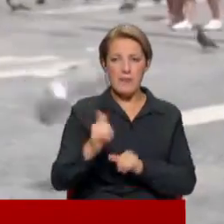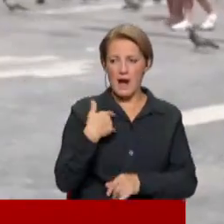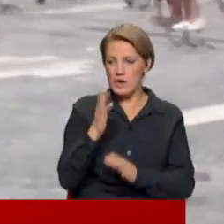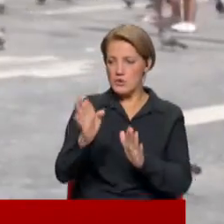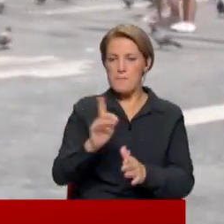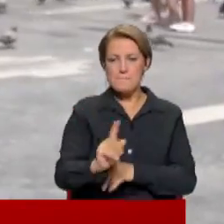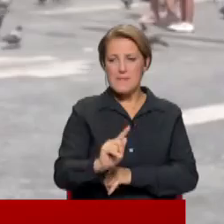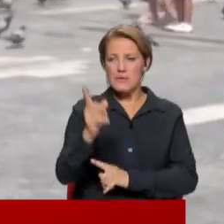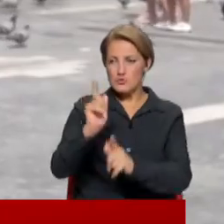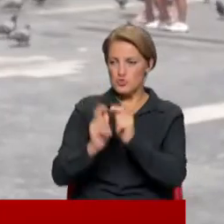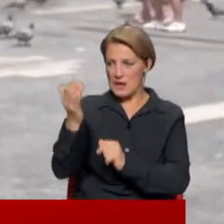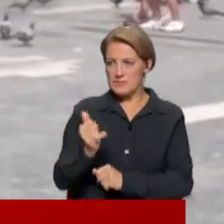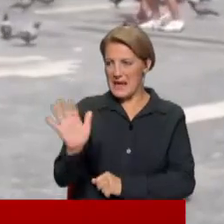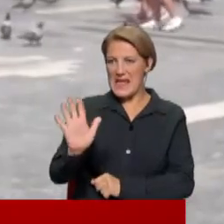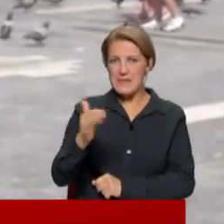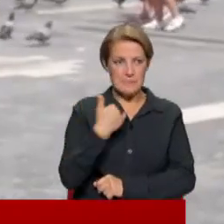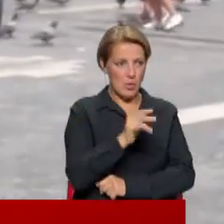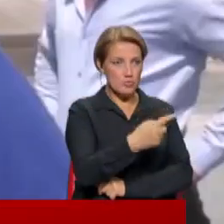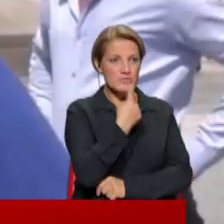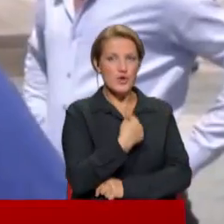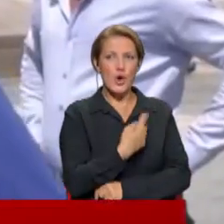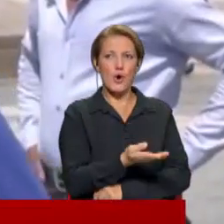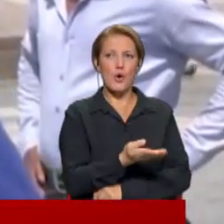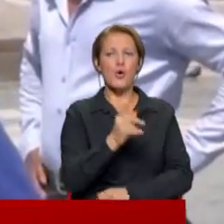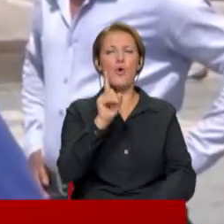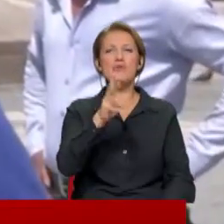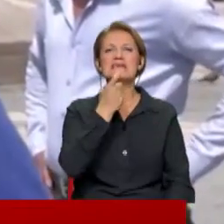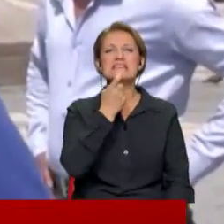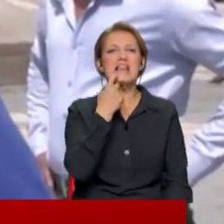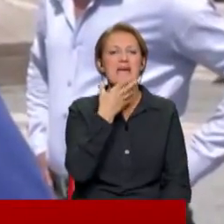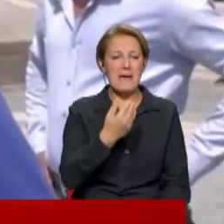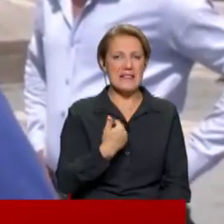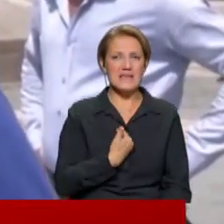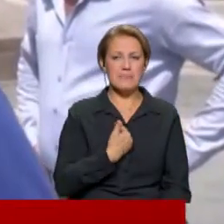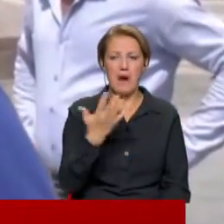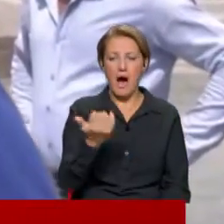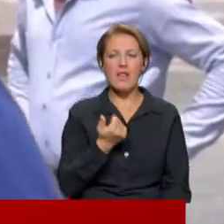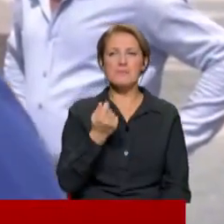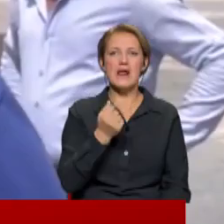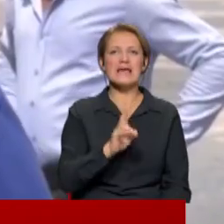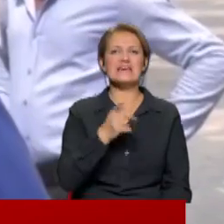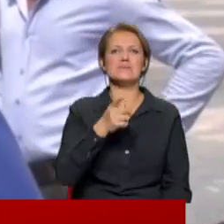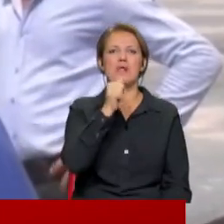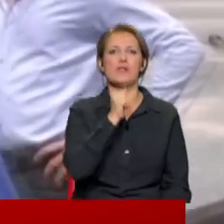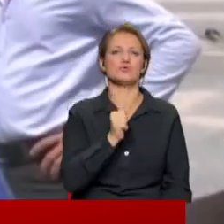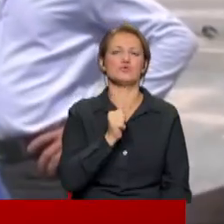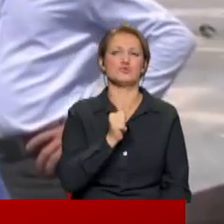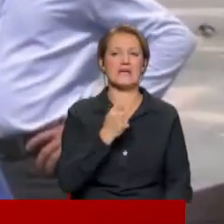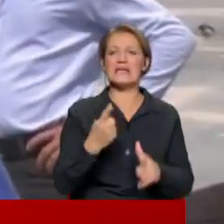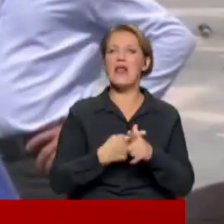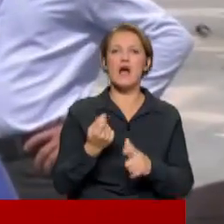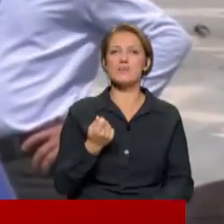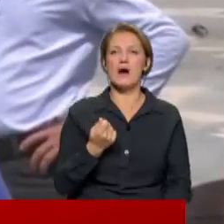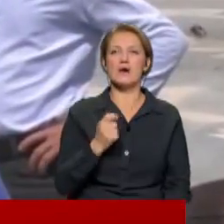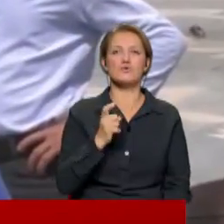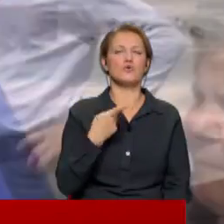gidiyoruz. Memura sütü alırken 50 lira deyip de bana 30 lira mı diyor? 12 senedir emekliyim. Aldığım para 7600 lira. Kira kaç